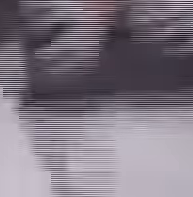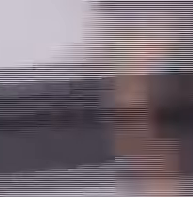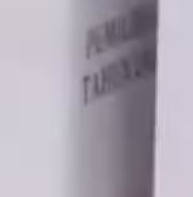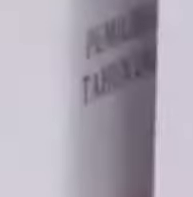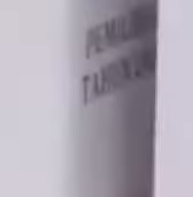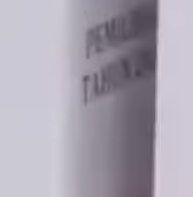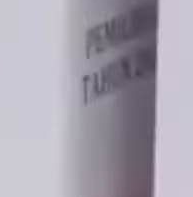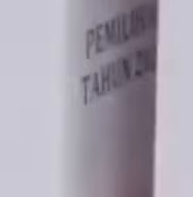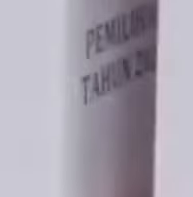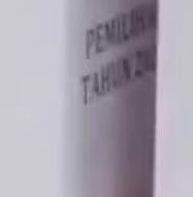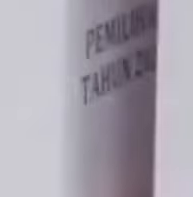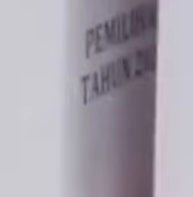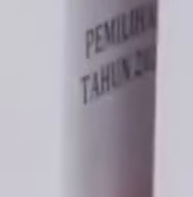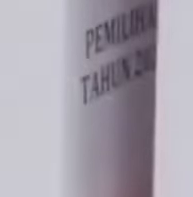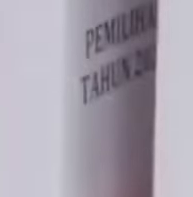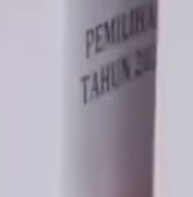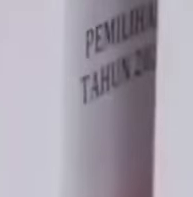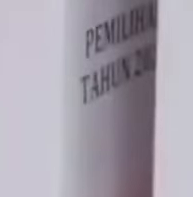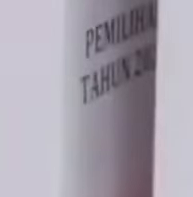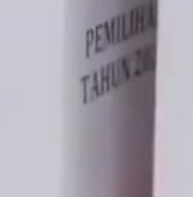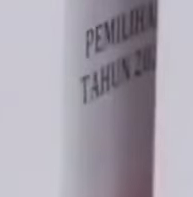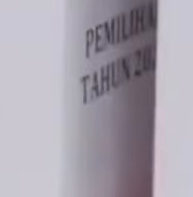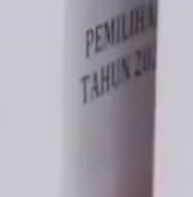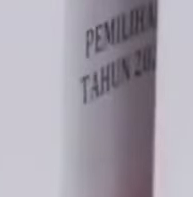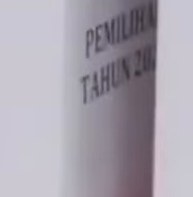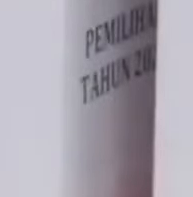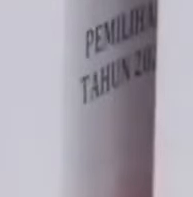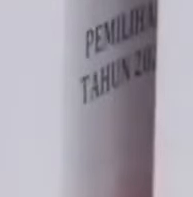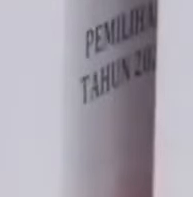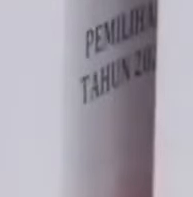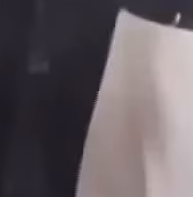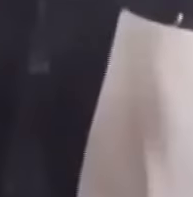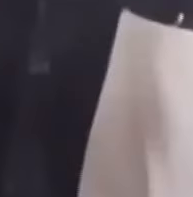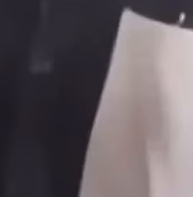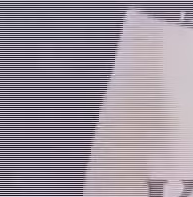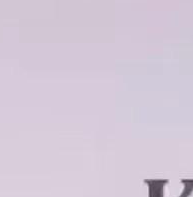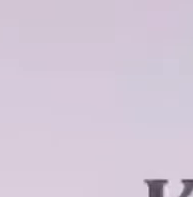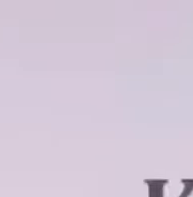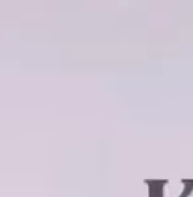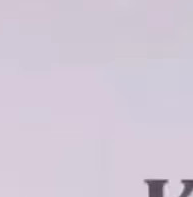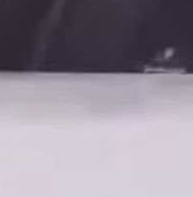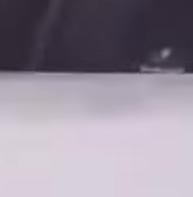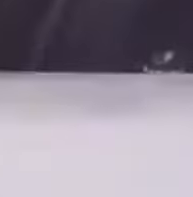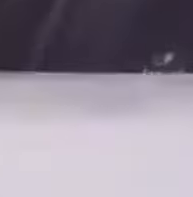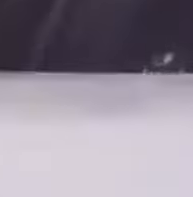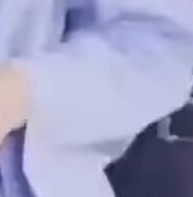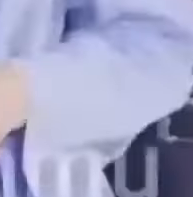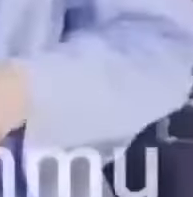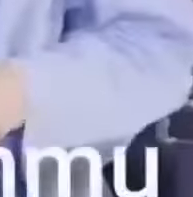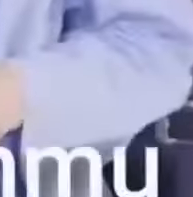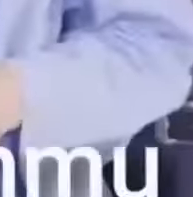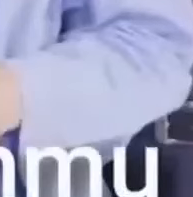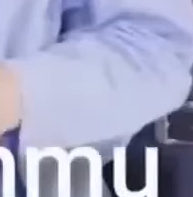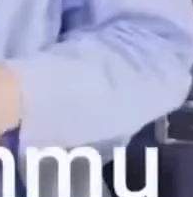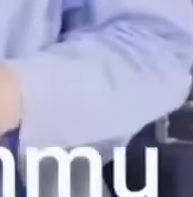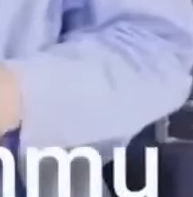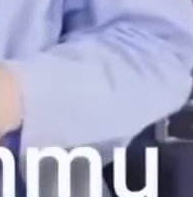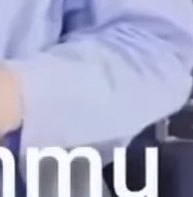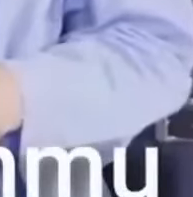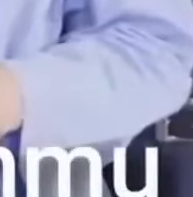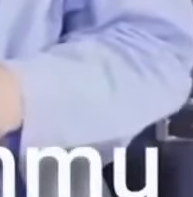hadapi. Kita punya kekuatan. Dengan satu suara, kita bisa menentukan arah masa depan Jawa Barat. Datang ke